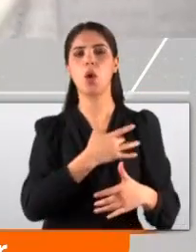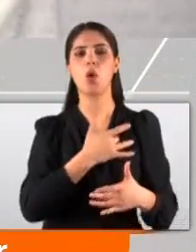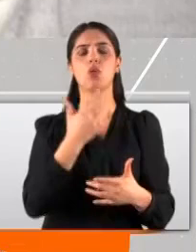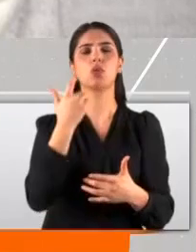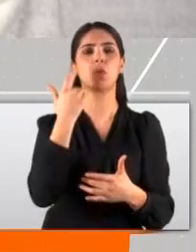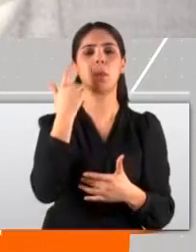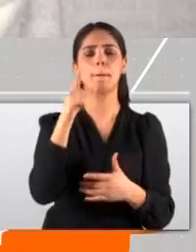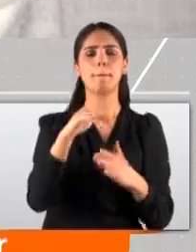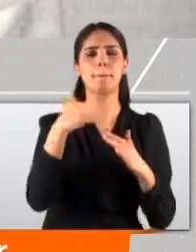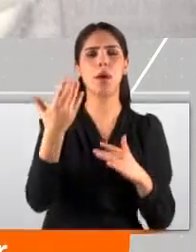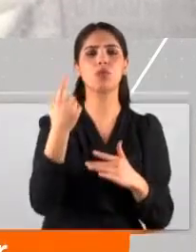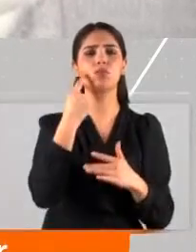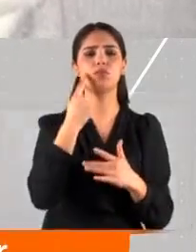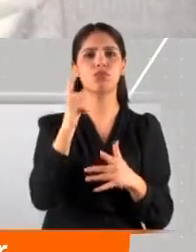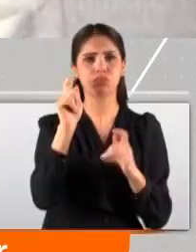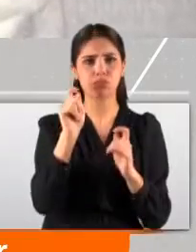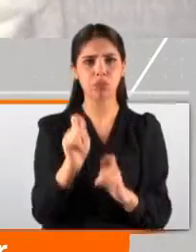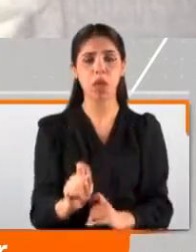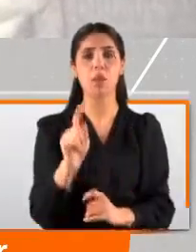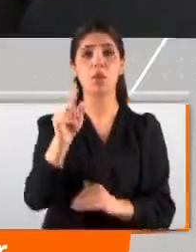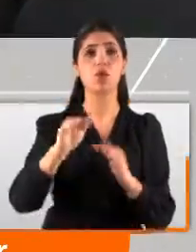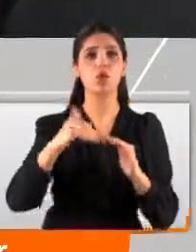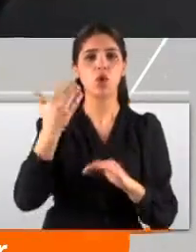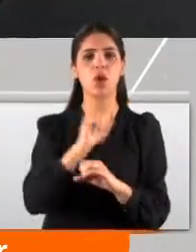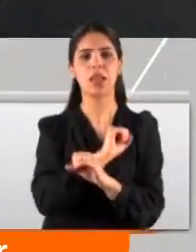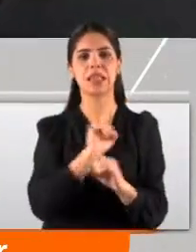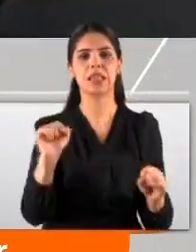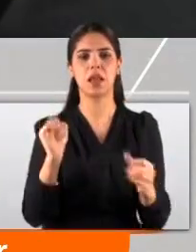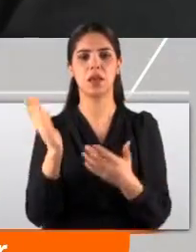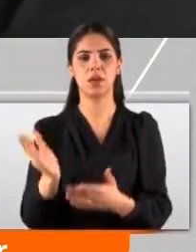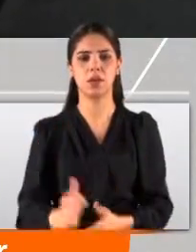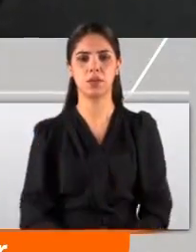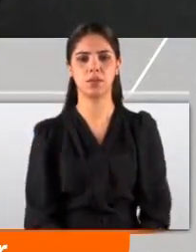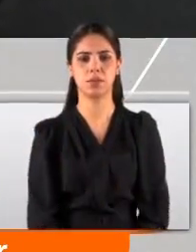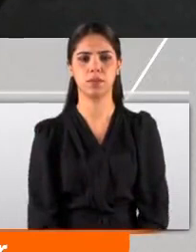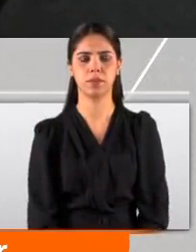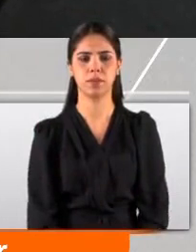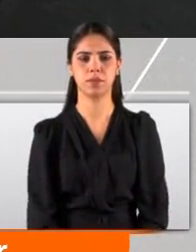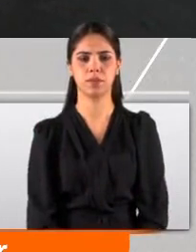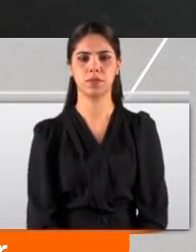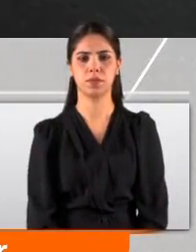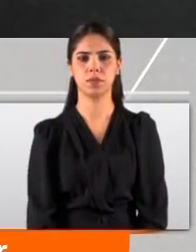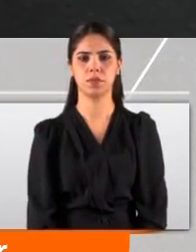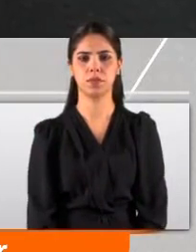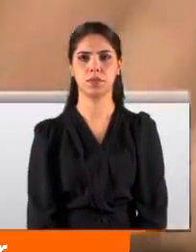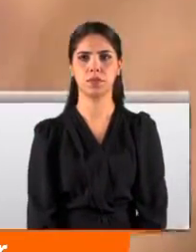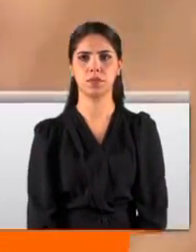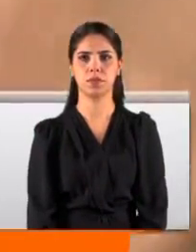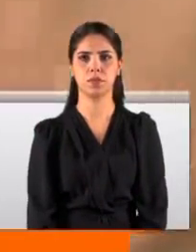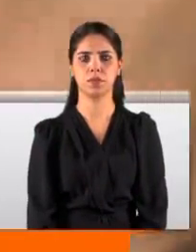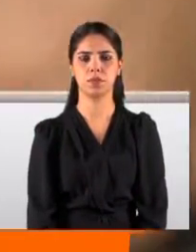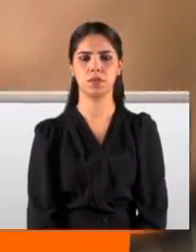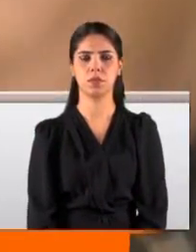bişektomi operasyonu geçirdi. İşte ne olduysa da bundan sonra oldu. Karın germemde sıkıntılar, keloid diyen bir hastalık oluştu.